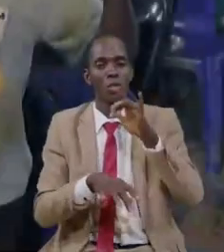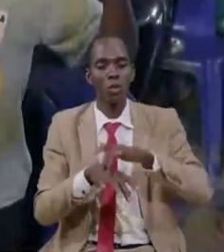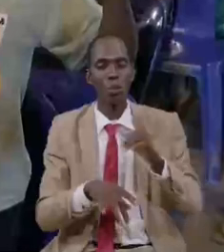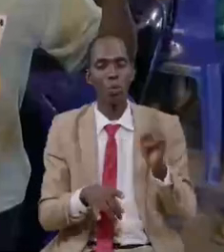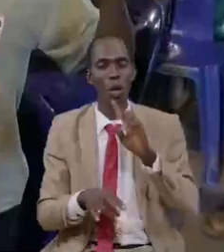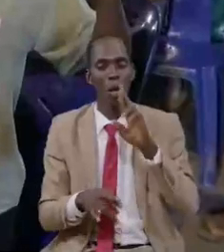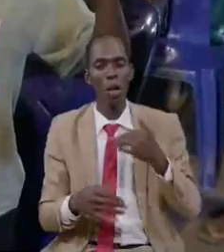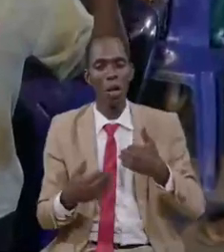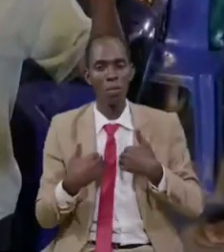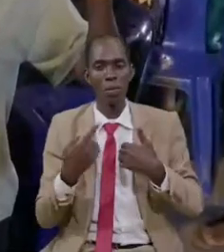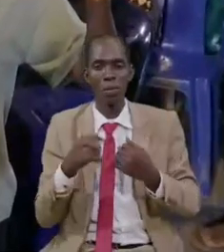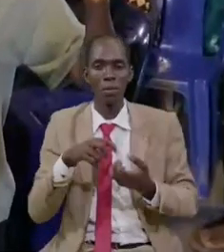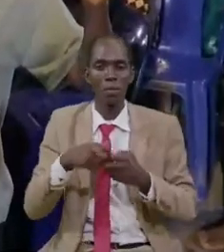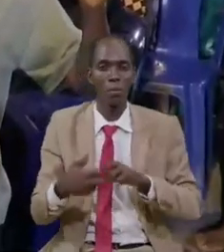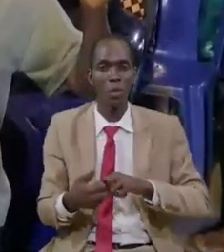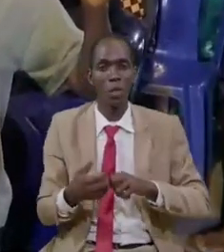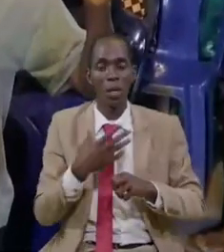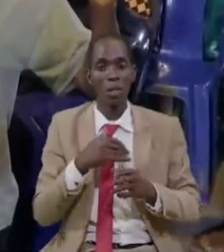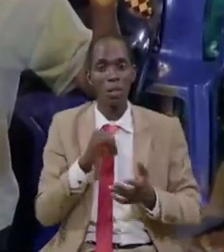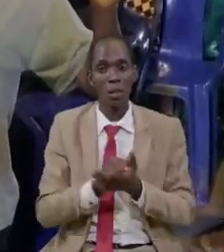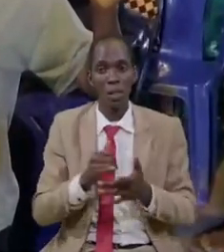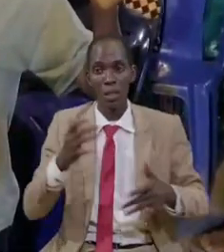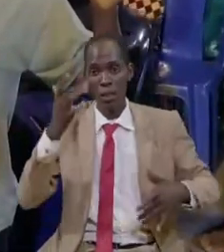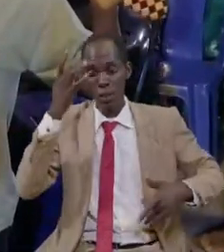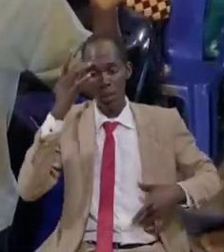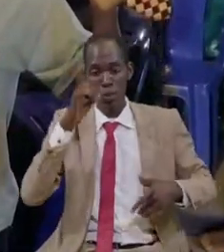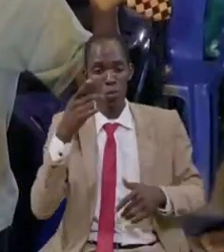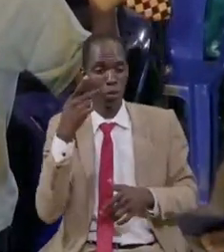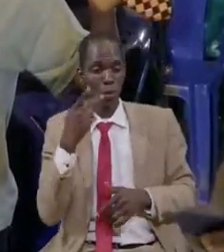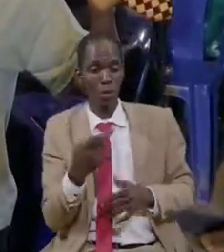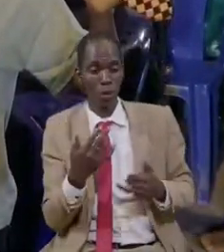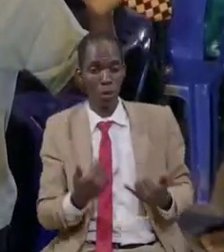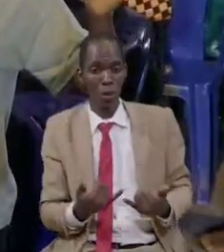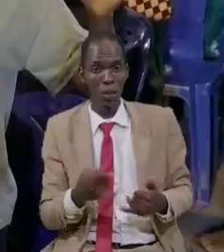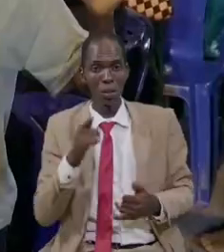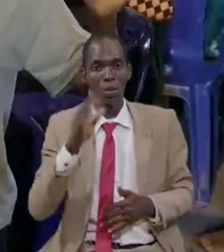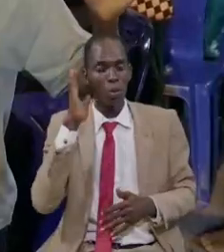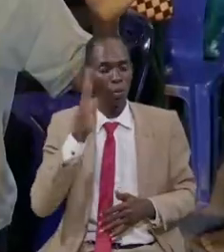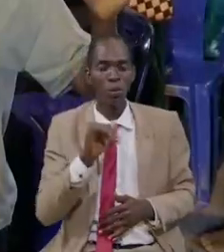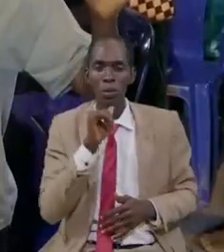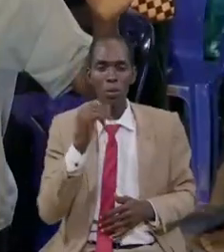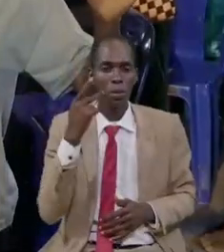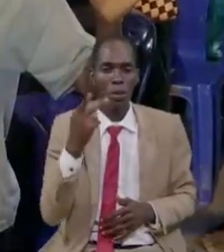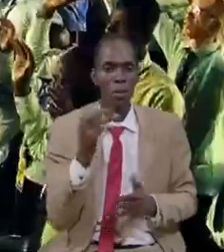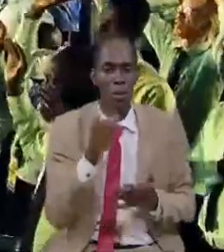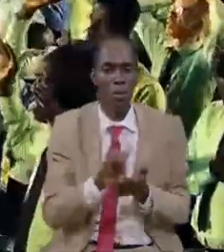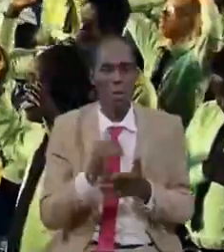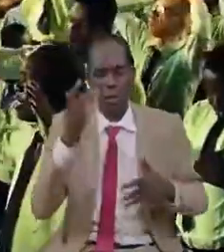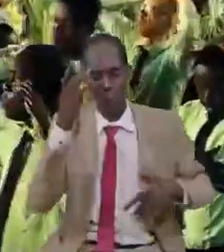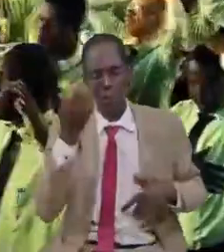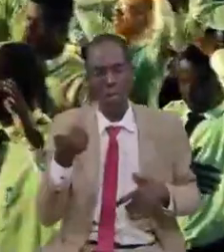défi. Et cette maladie que tu vois maintenant, tu ne la verras plus après le